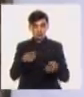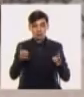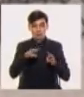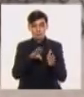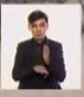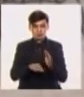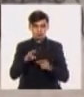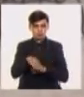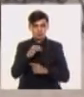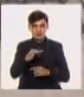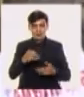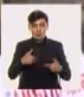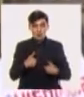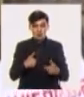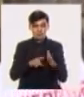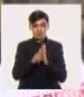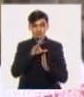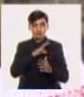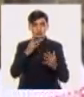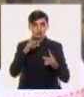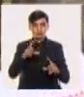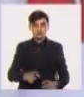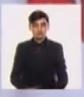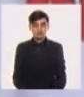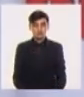человек теперь голодают в знак протеста?